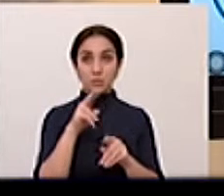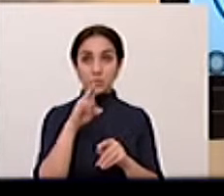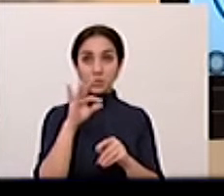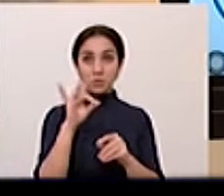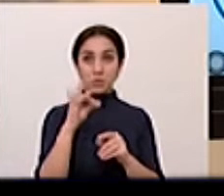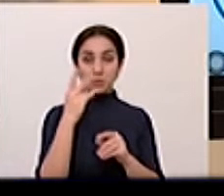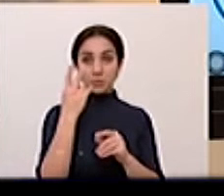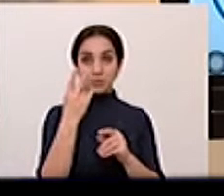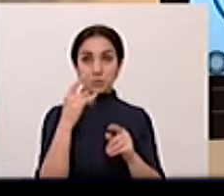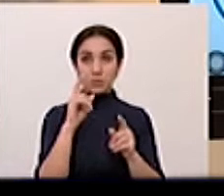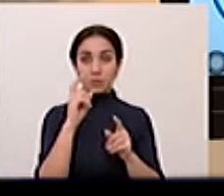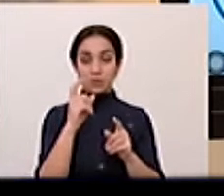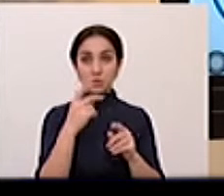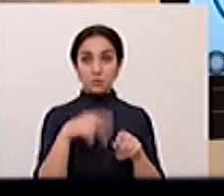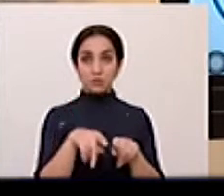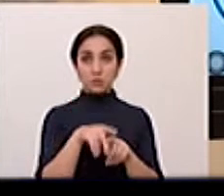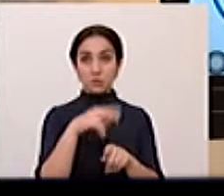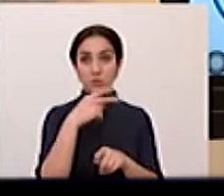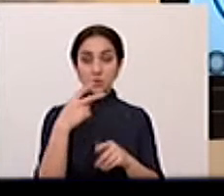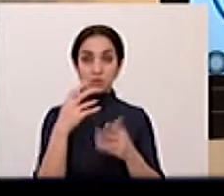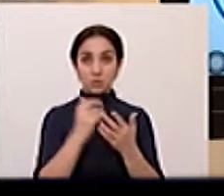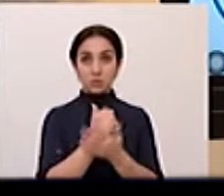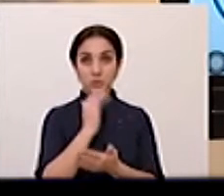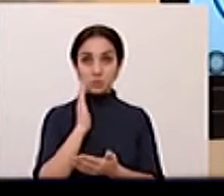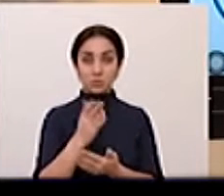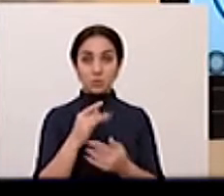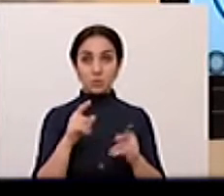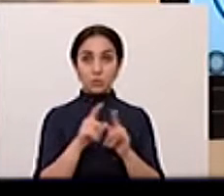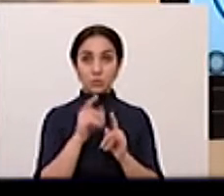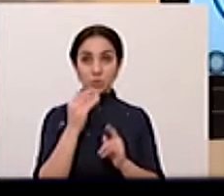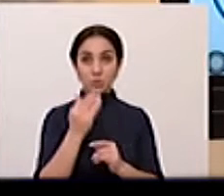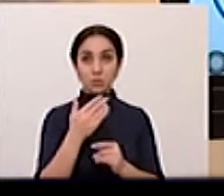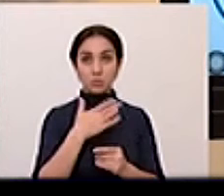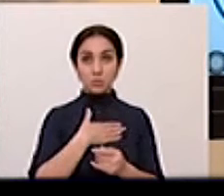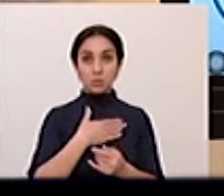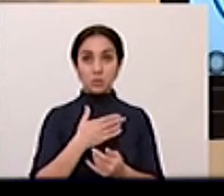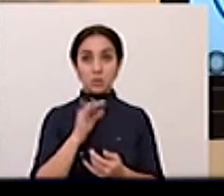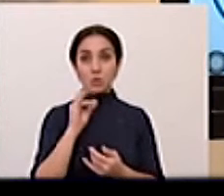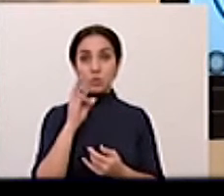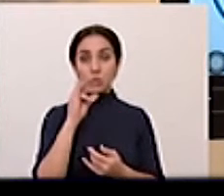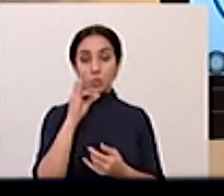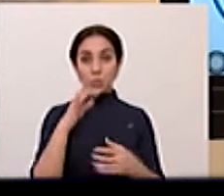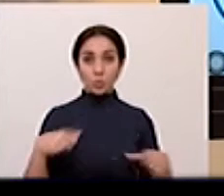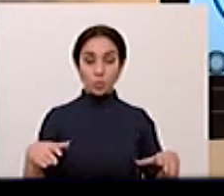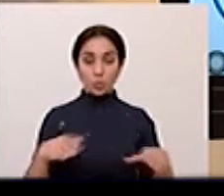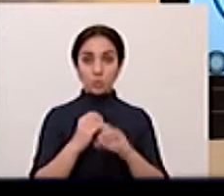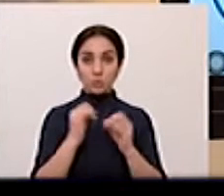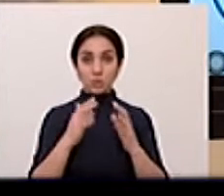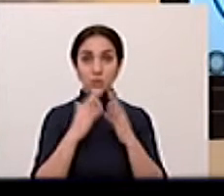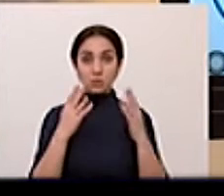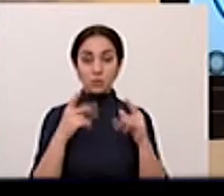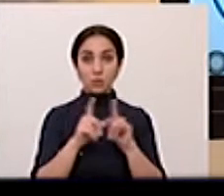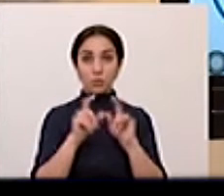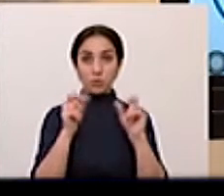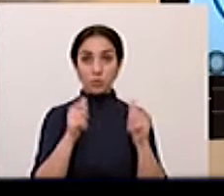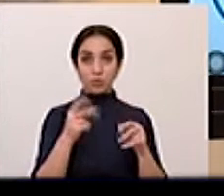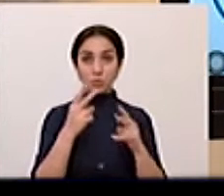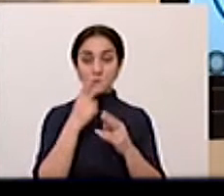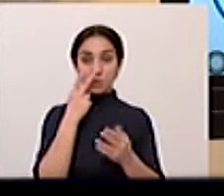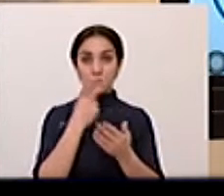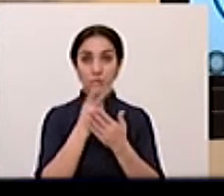PR kvadrat h tenglik kelib chiqadi. Bu esa bizda konusning hajmi formulasini